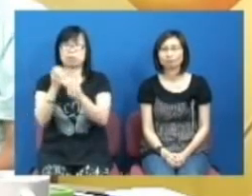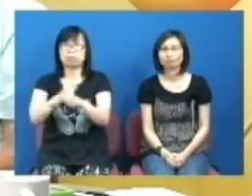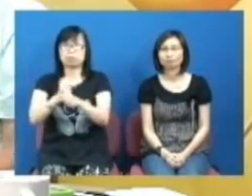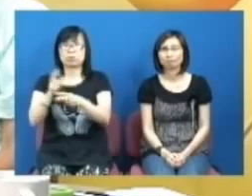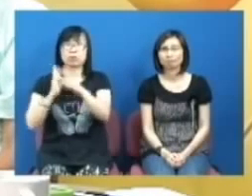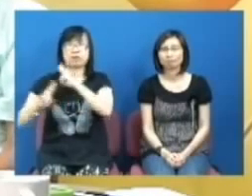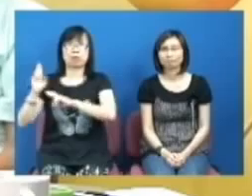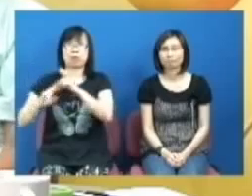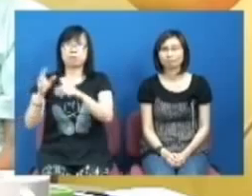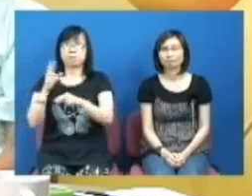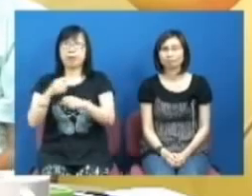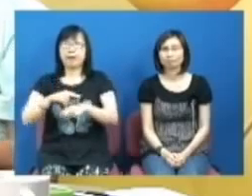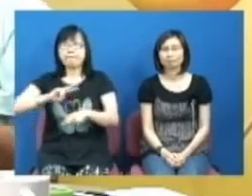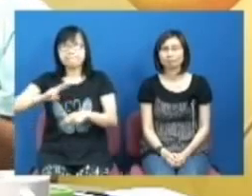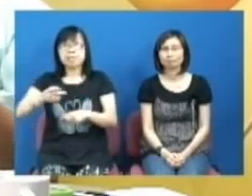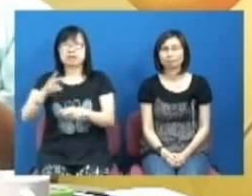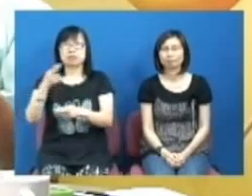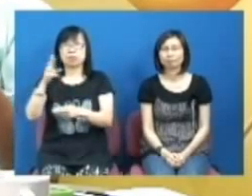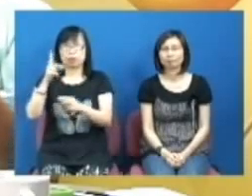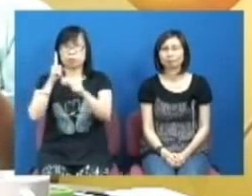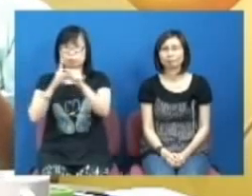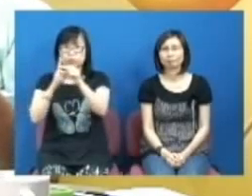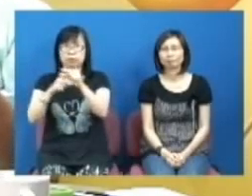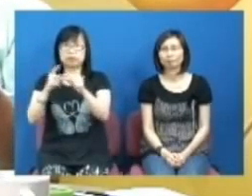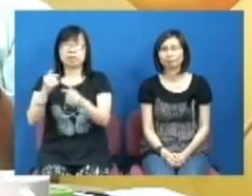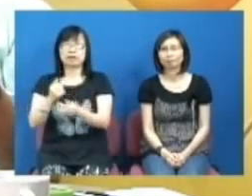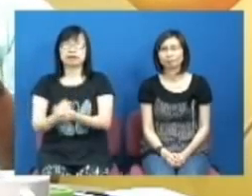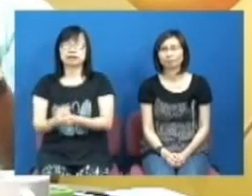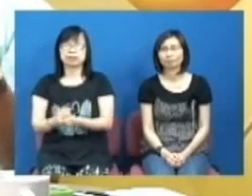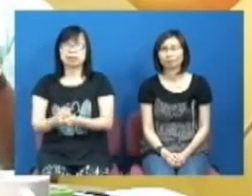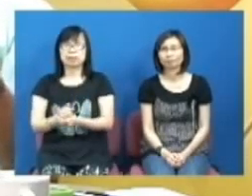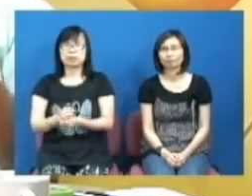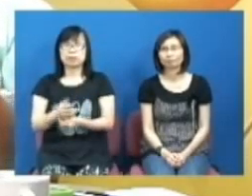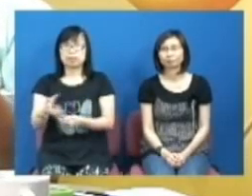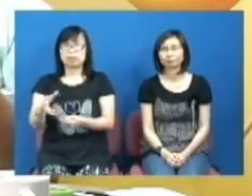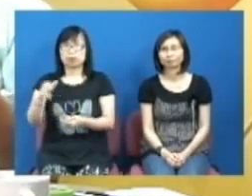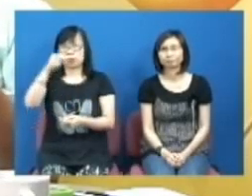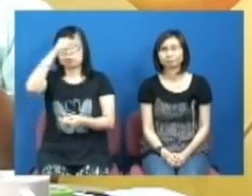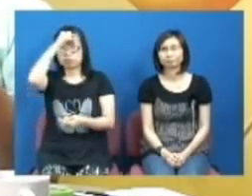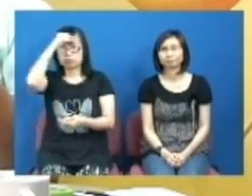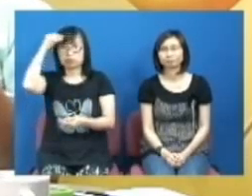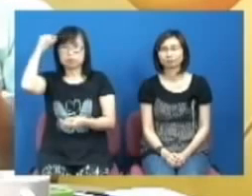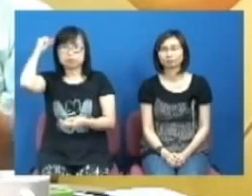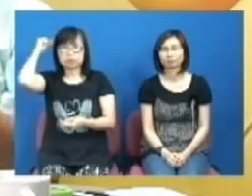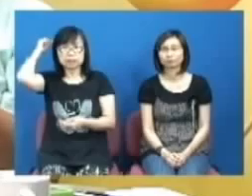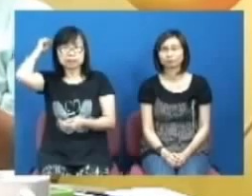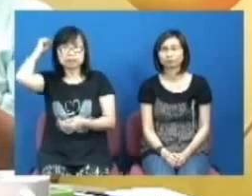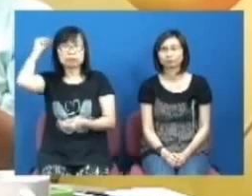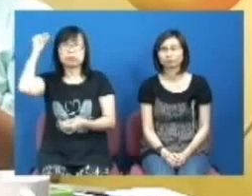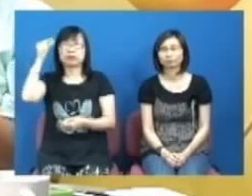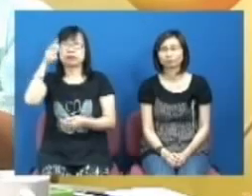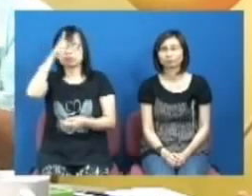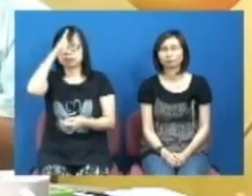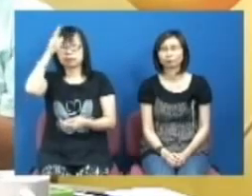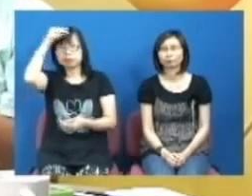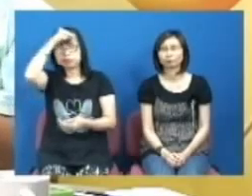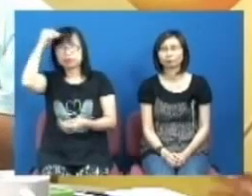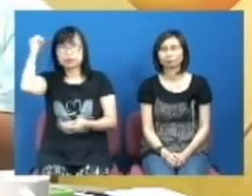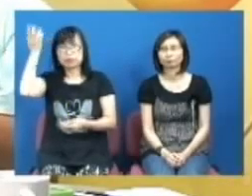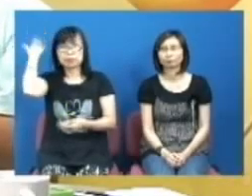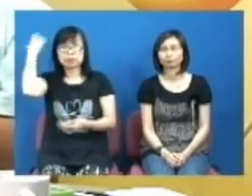令到中產階級都覺得憤怒。這個當年董建華執政了七年裡面的政策措施，今天不是我討論的問題，我們假